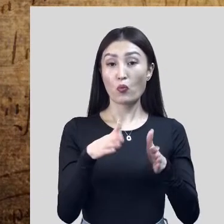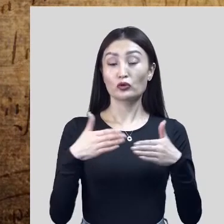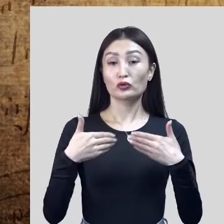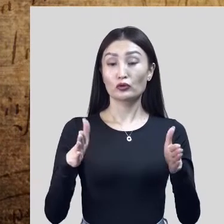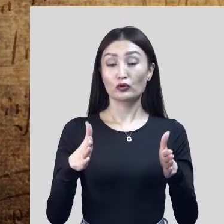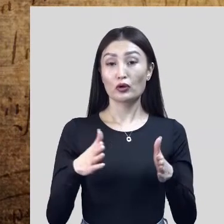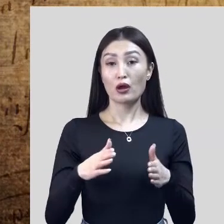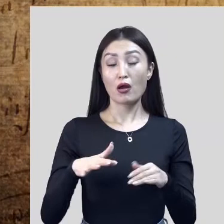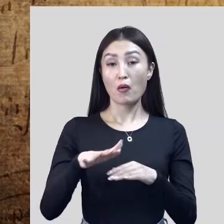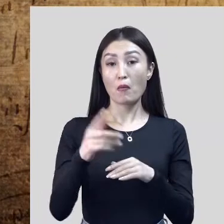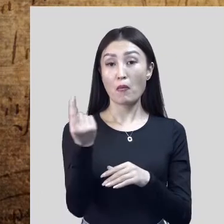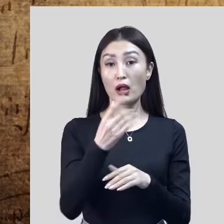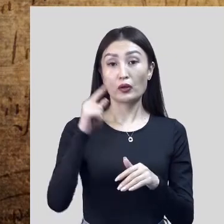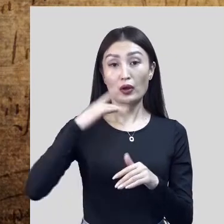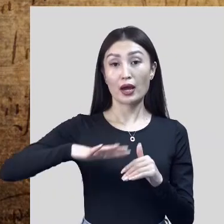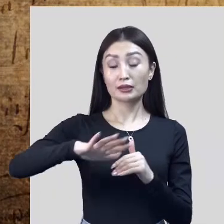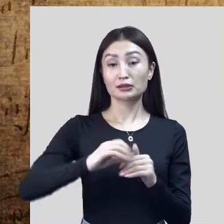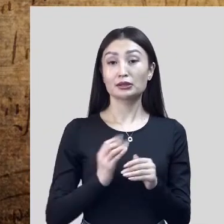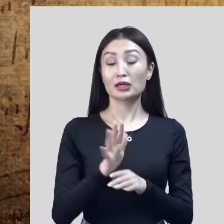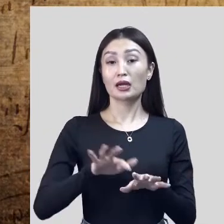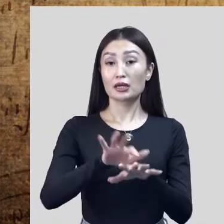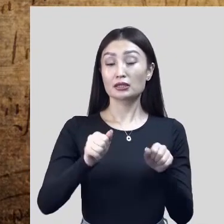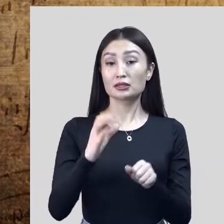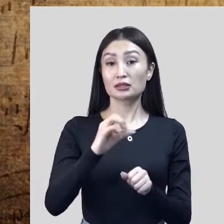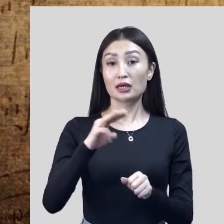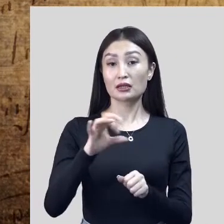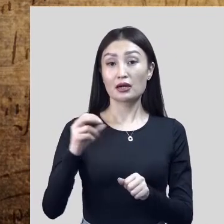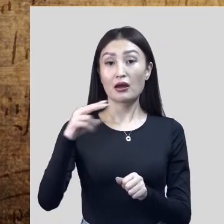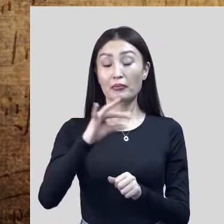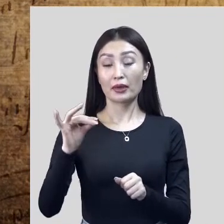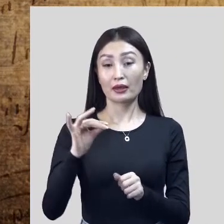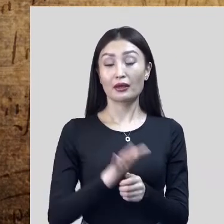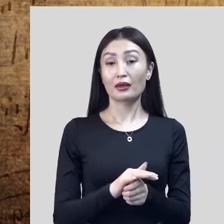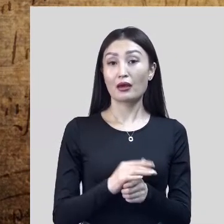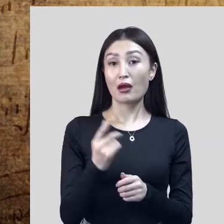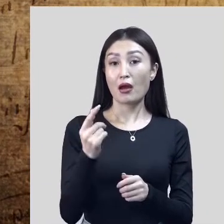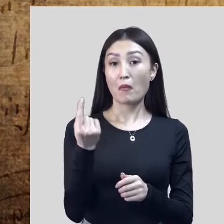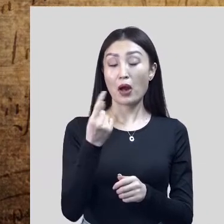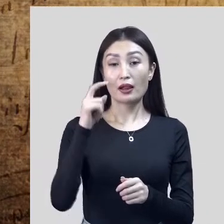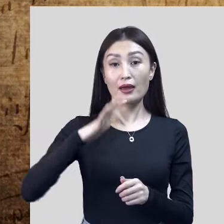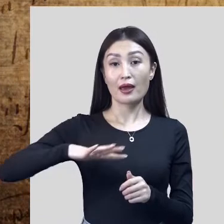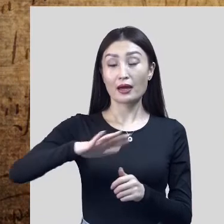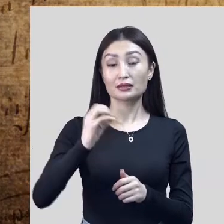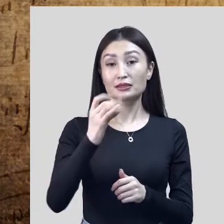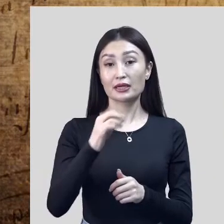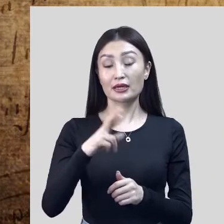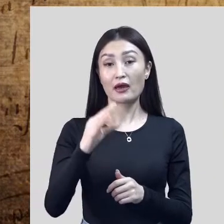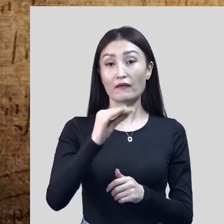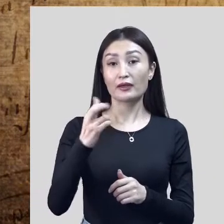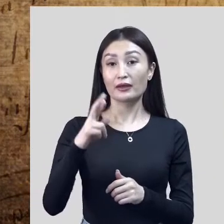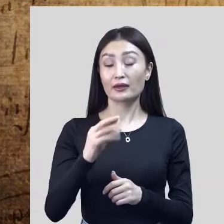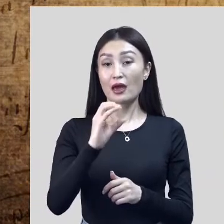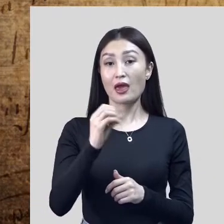Азию. Далее были завоеваны сатрапии, области персов, Малая Азия, Сирия, Финикия,